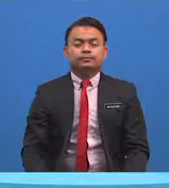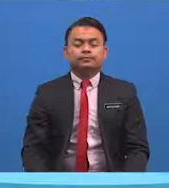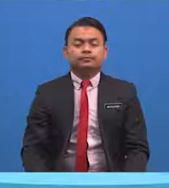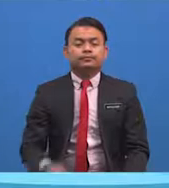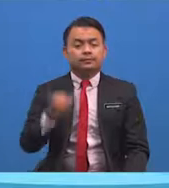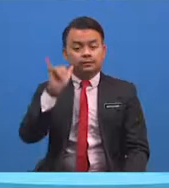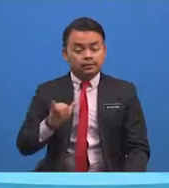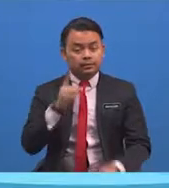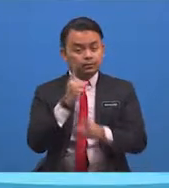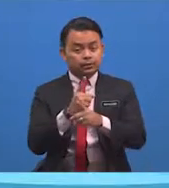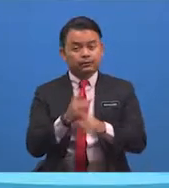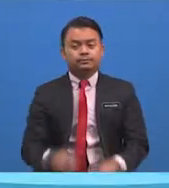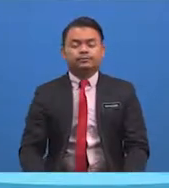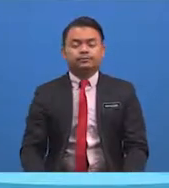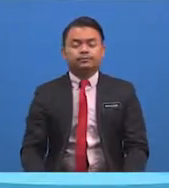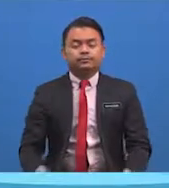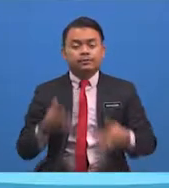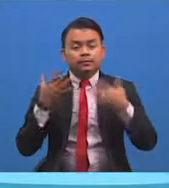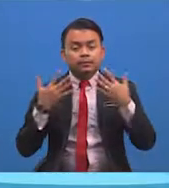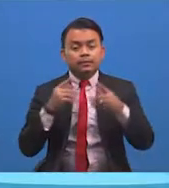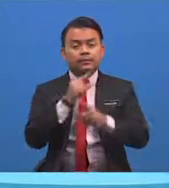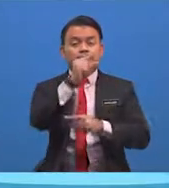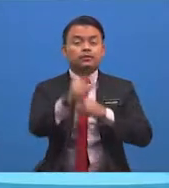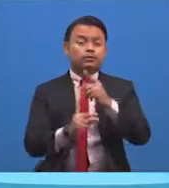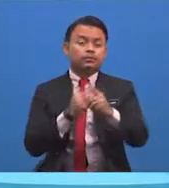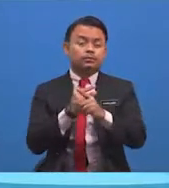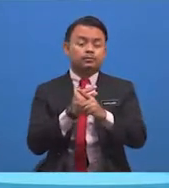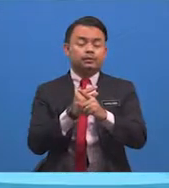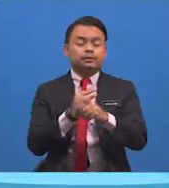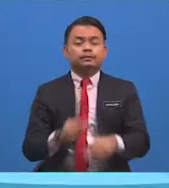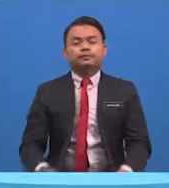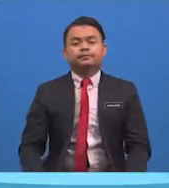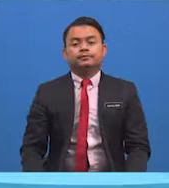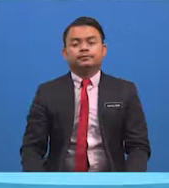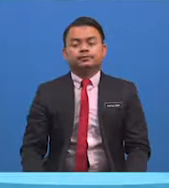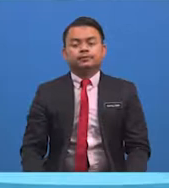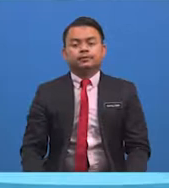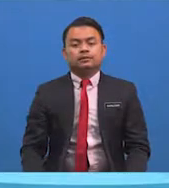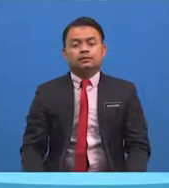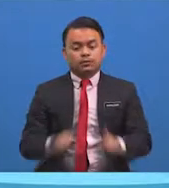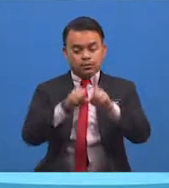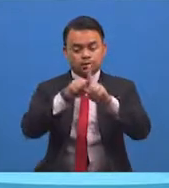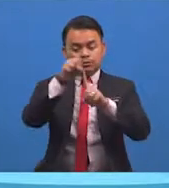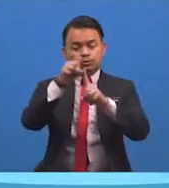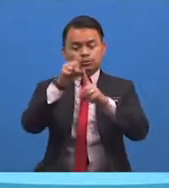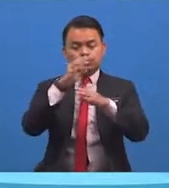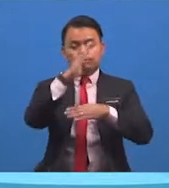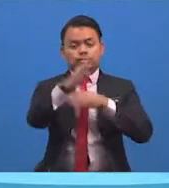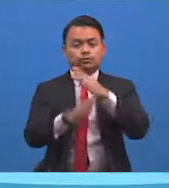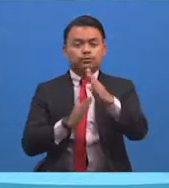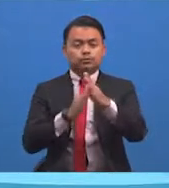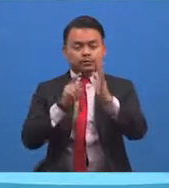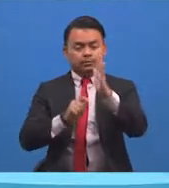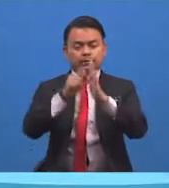Ya, betul tu. Pemanasan global ialah keadaan di mana suhu bumi meningkat di